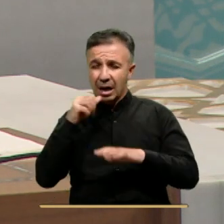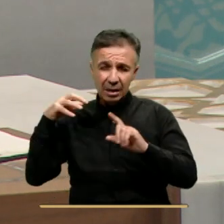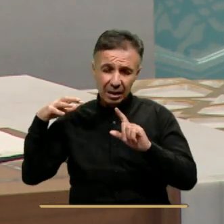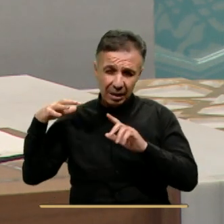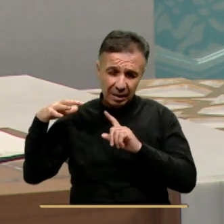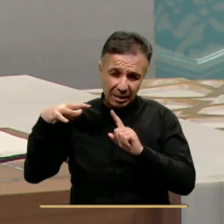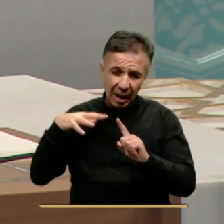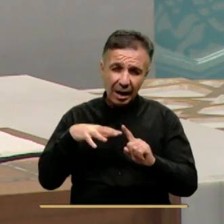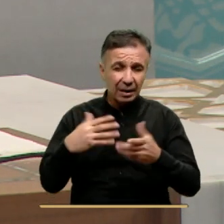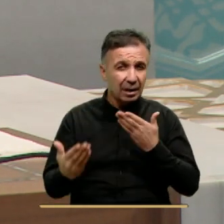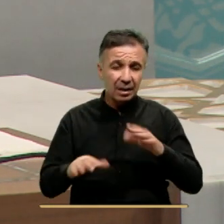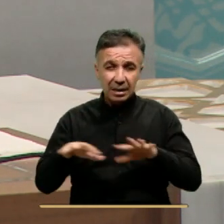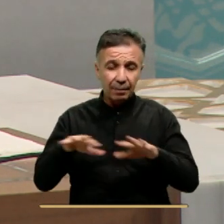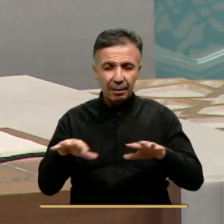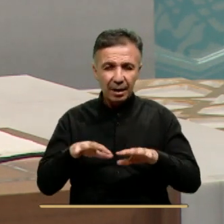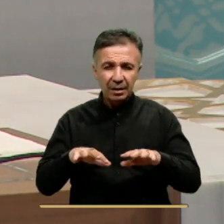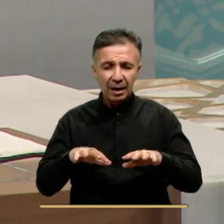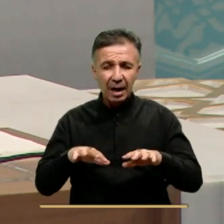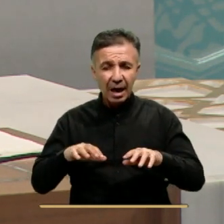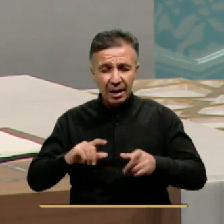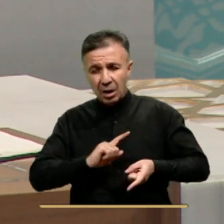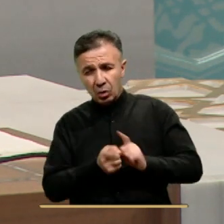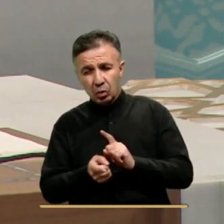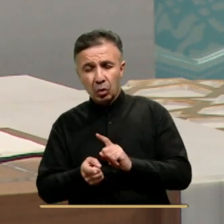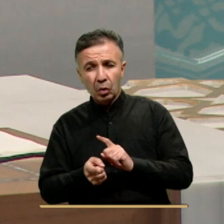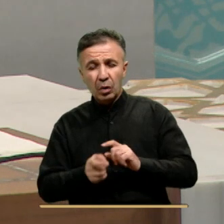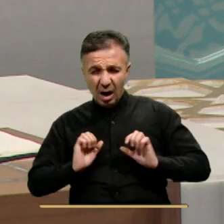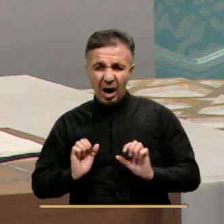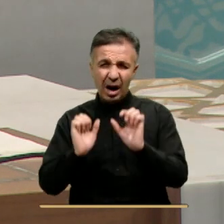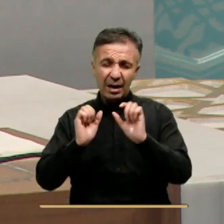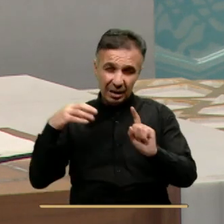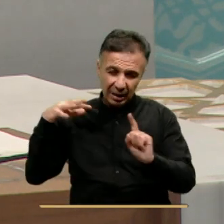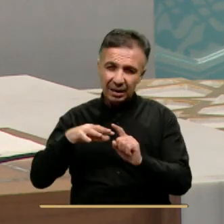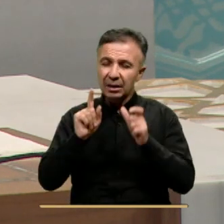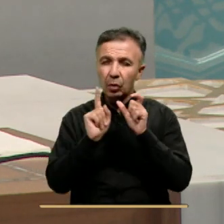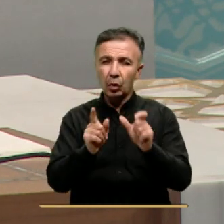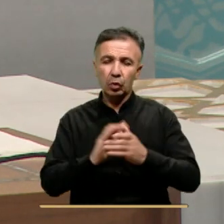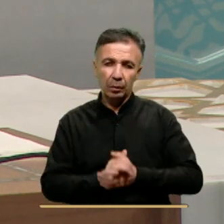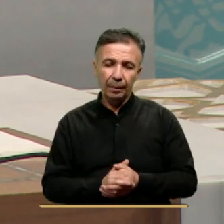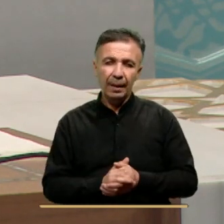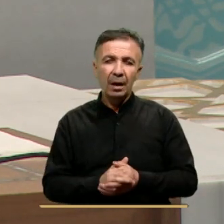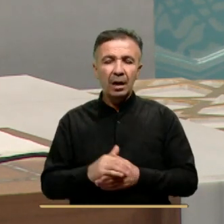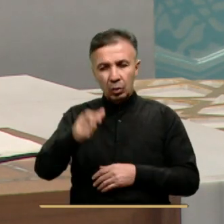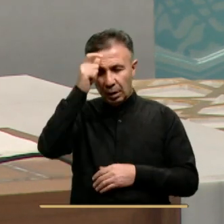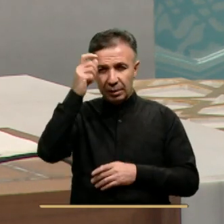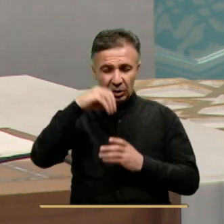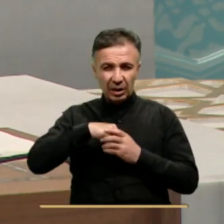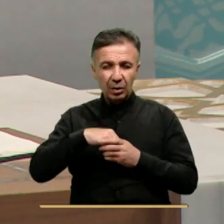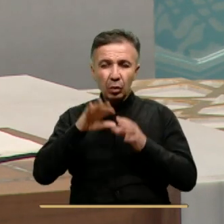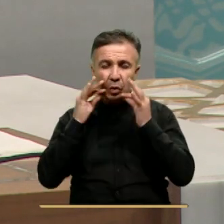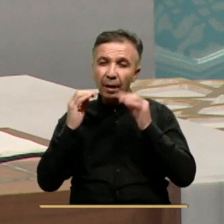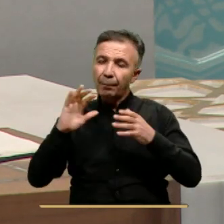depremlerden ve her türlü hain saldırılardan muhafaza eylesin ülkemizdeki huzur ve barışı bozmak isteyenlere